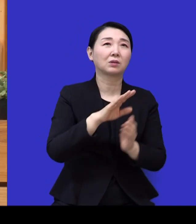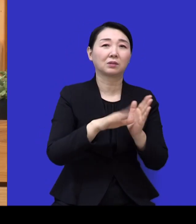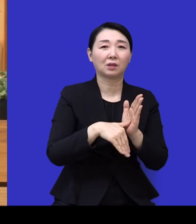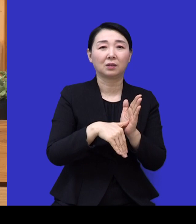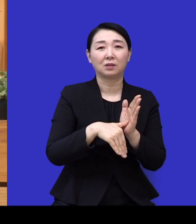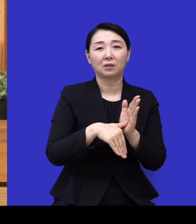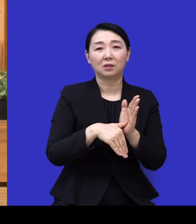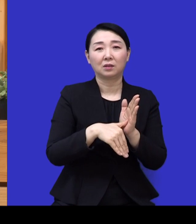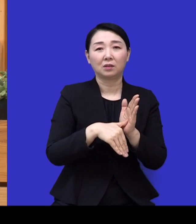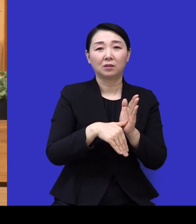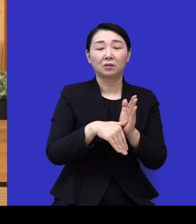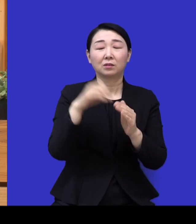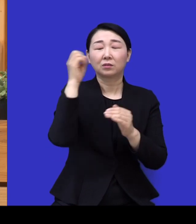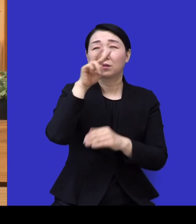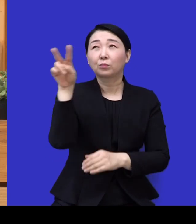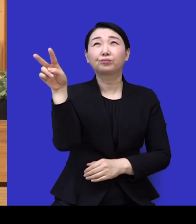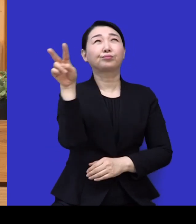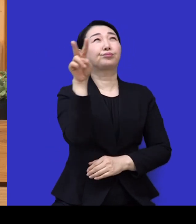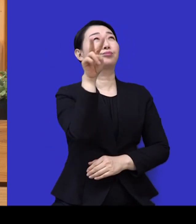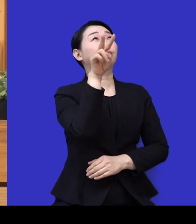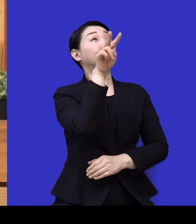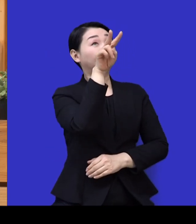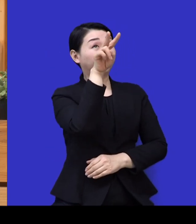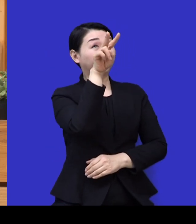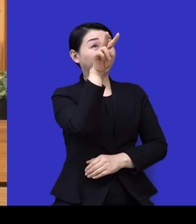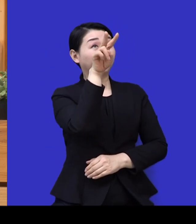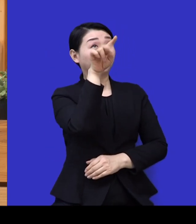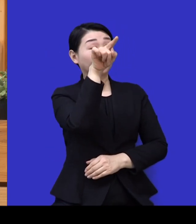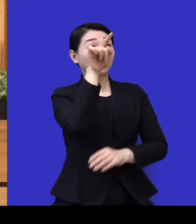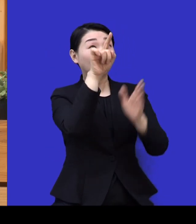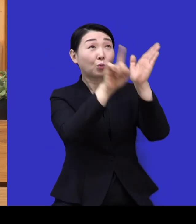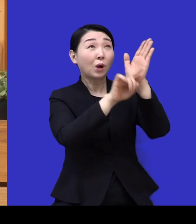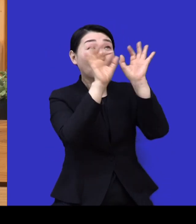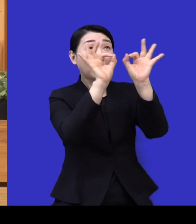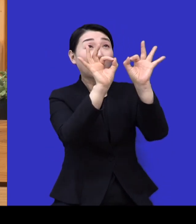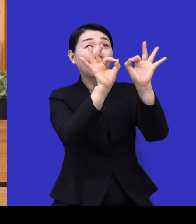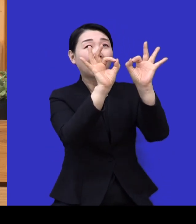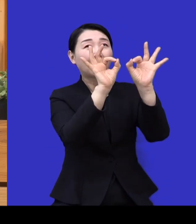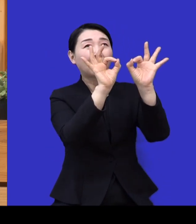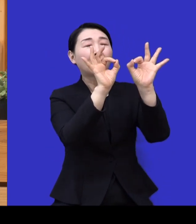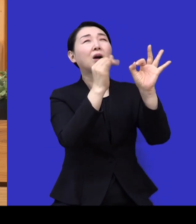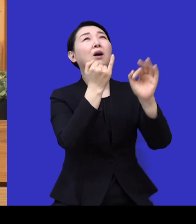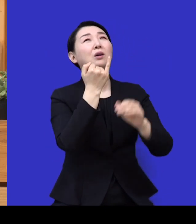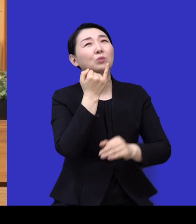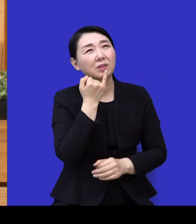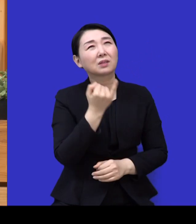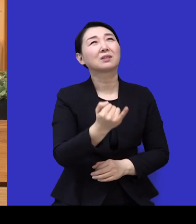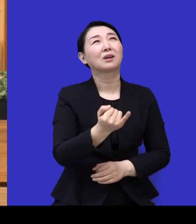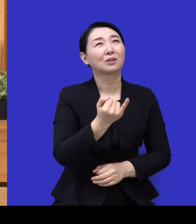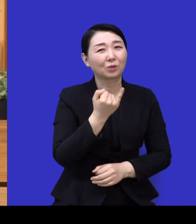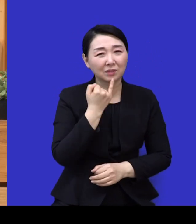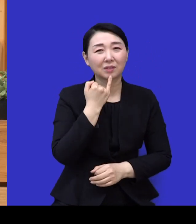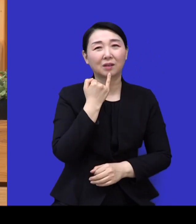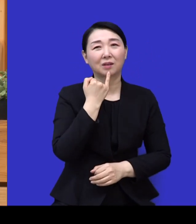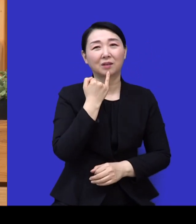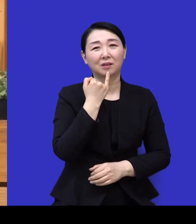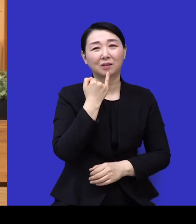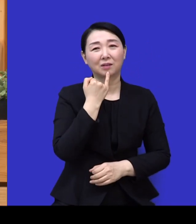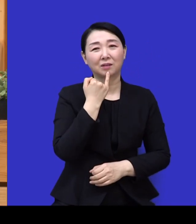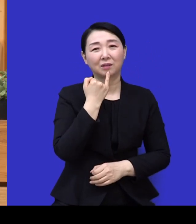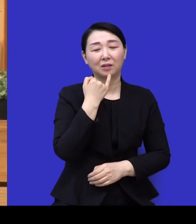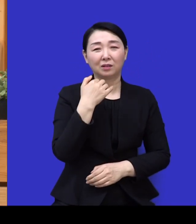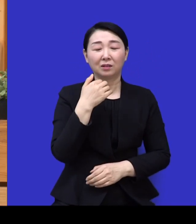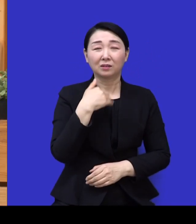때 무심코 지나치면서 한번 쳐다보았던 그 광고가 괜찮아 네. 이런 것이